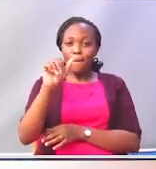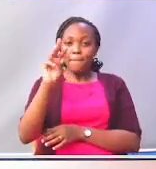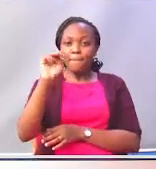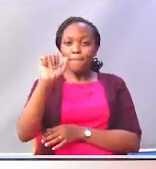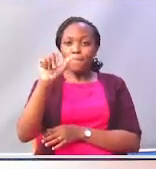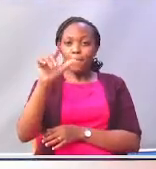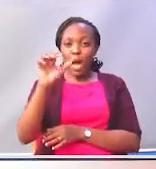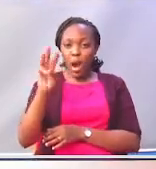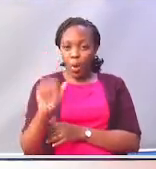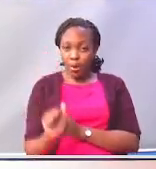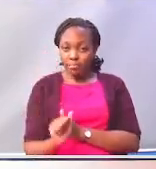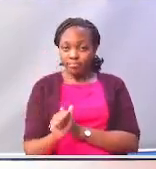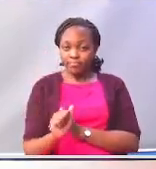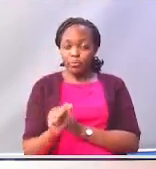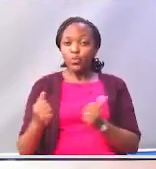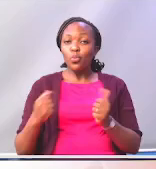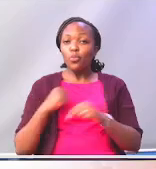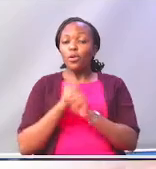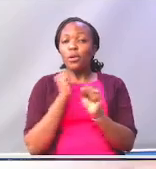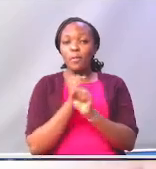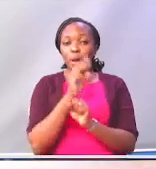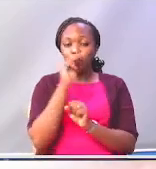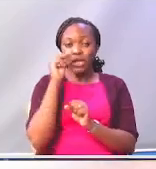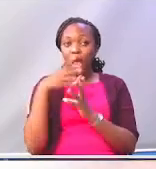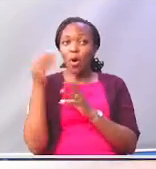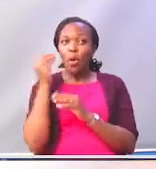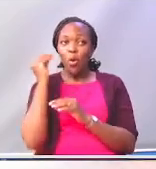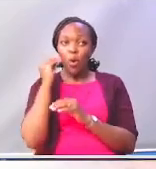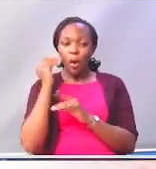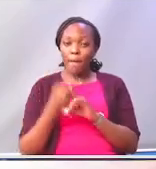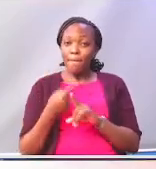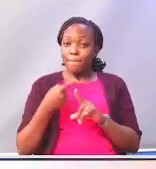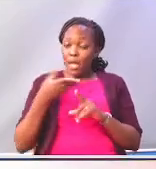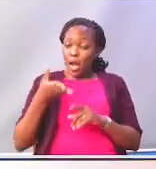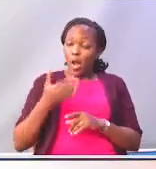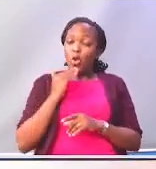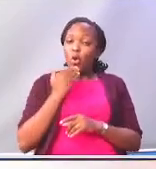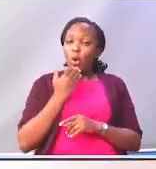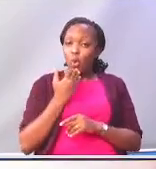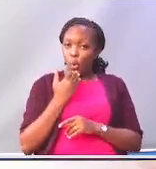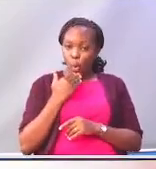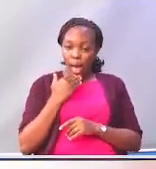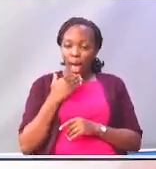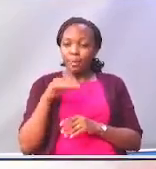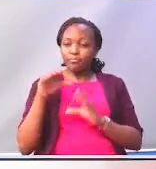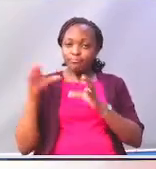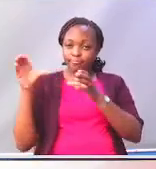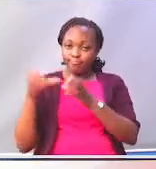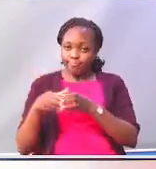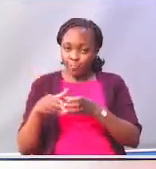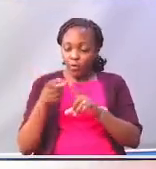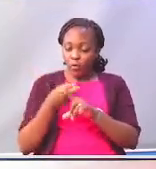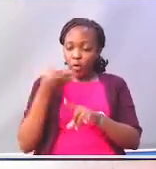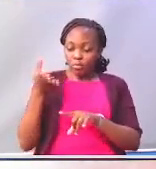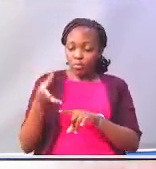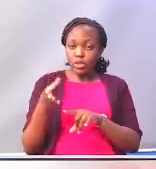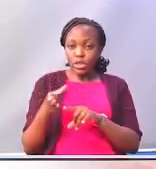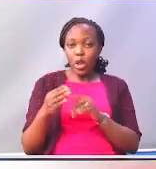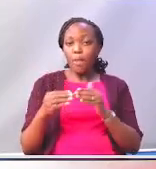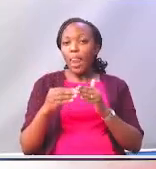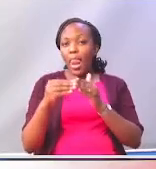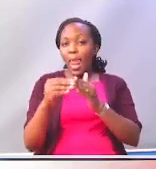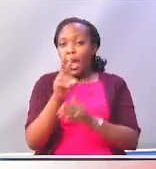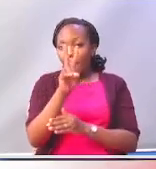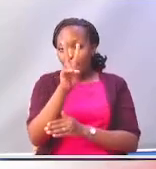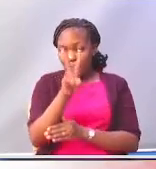Mulembe kuanzia leo itaongozwa na watu wawili. Itaongozwa na